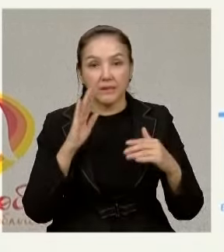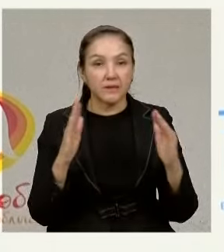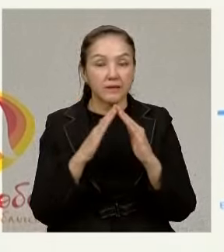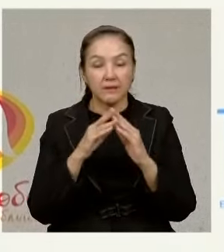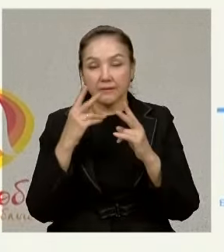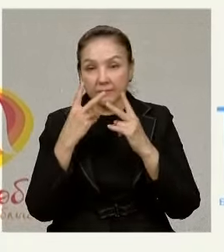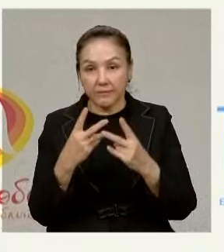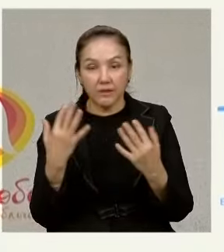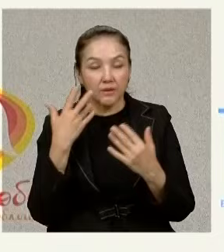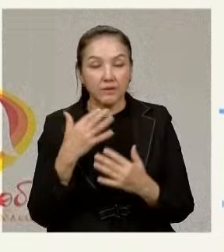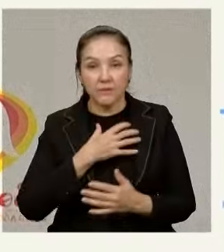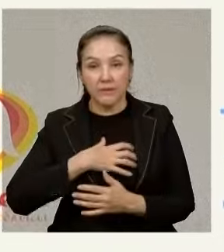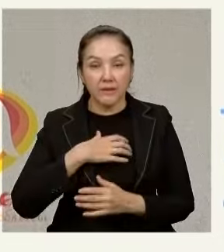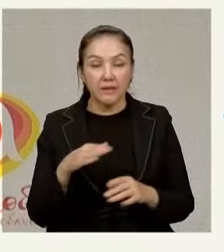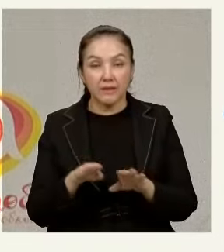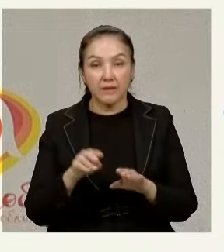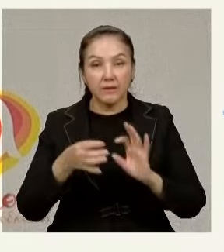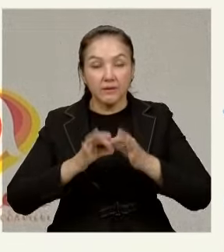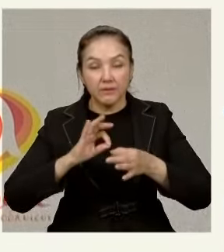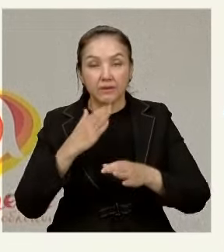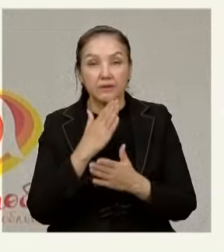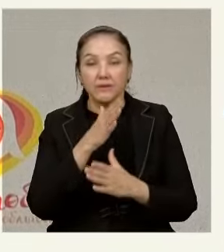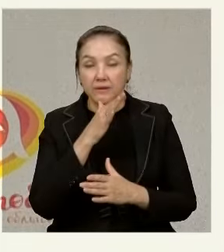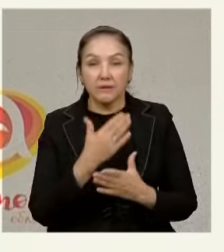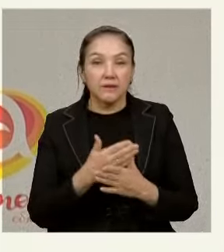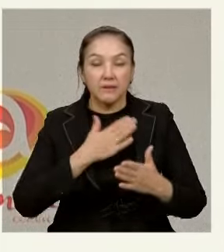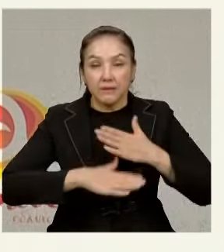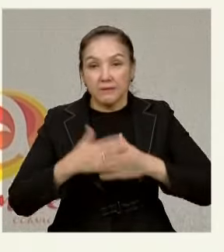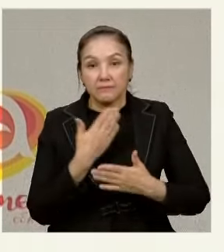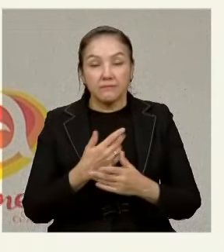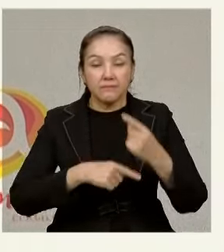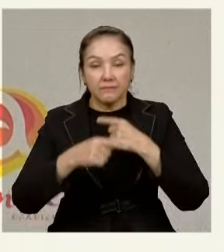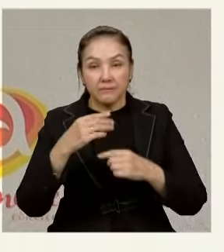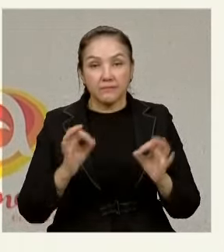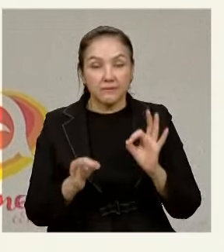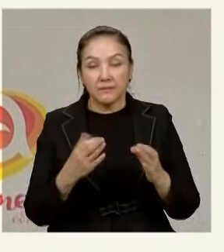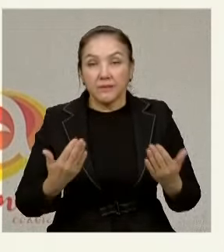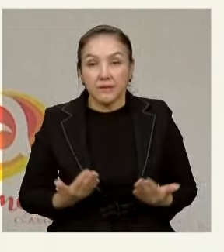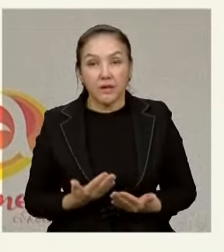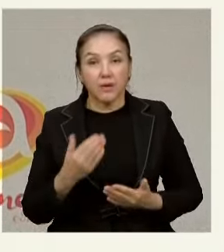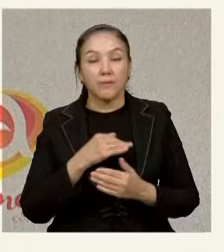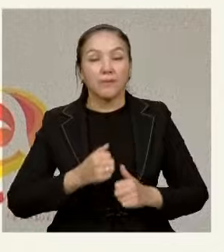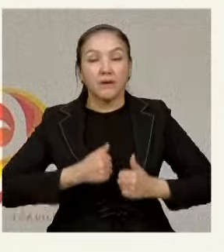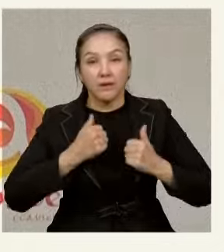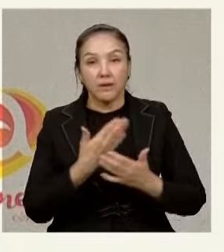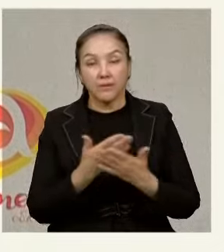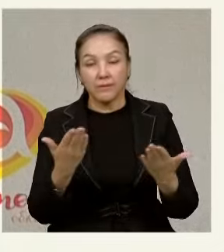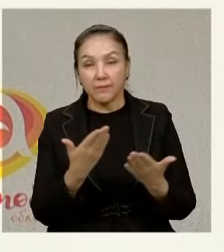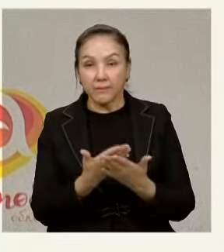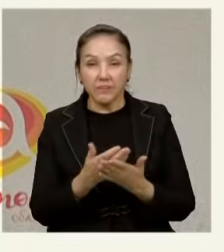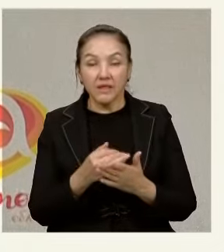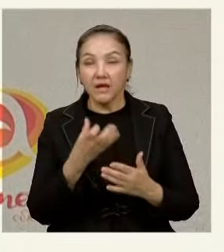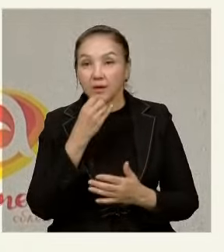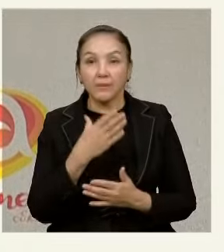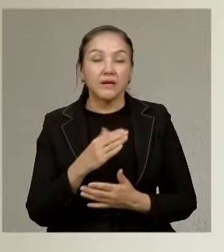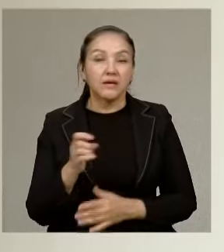продемонстрировала насколько важно объединяться в трудные времена радость возвращающаяся к нормальной жизни новос вдохновляет нас продолжать сотрудничество на